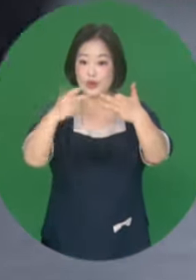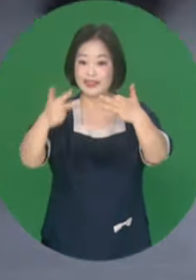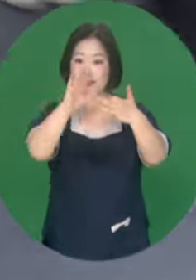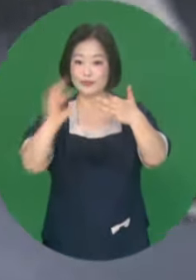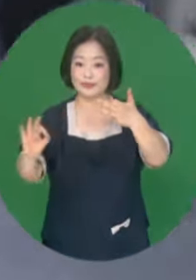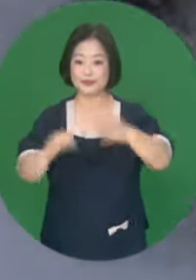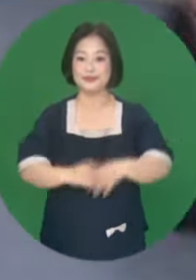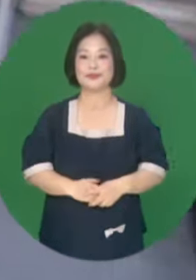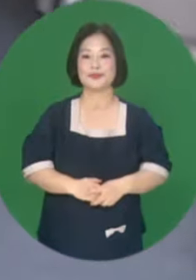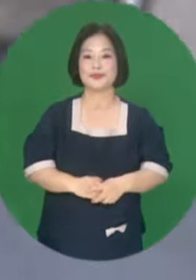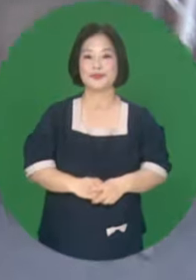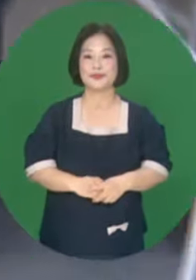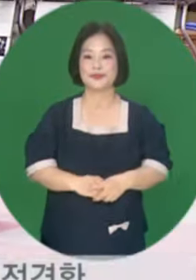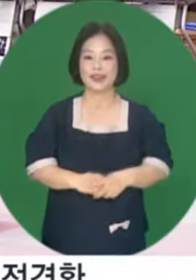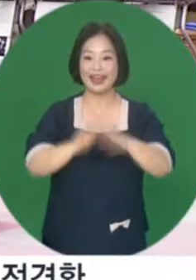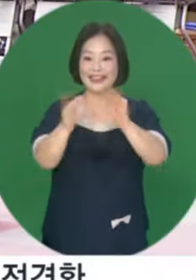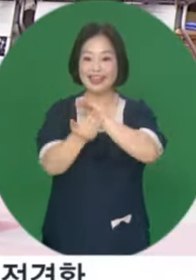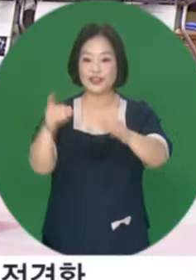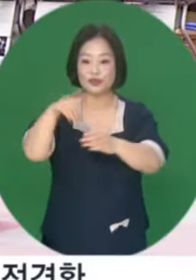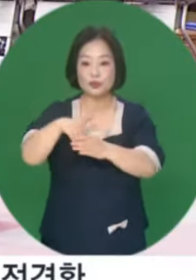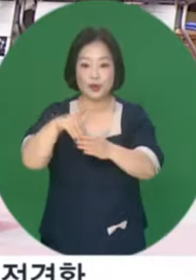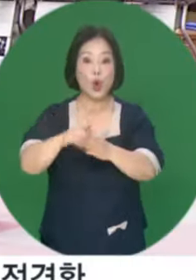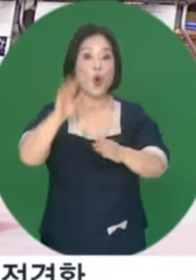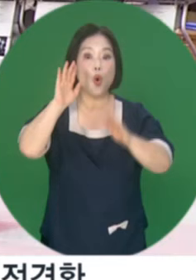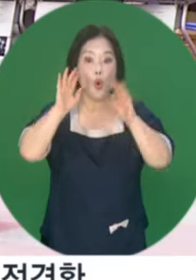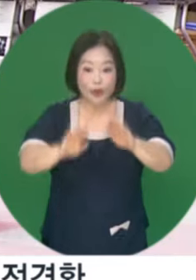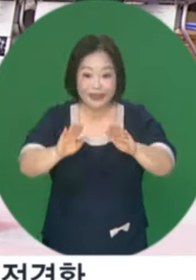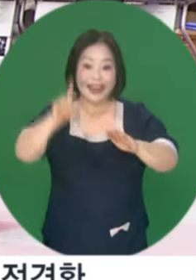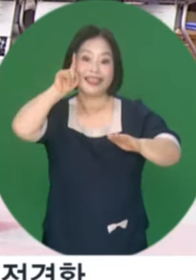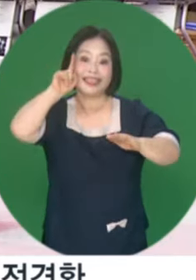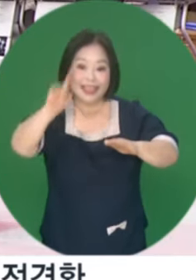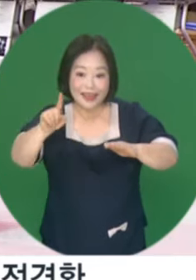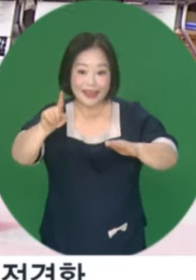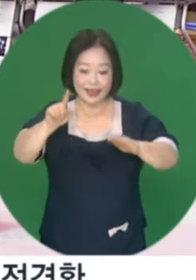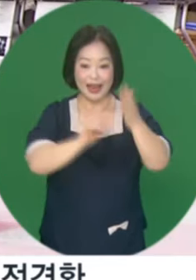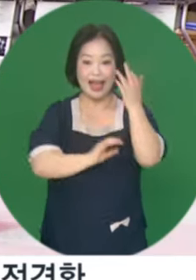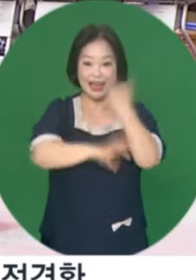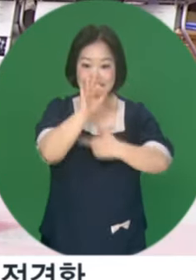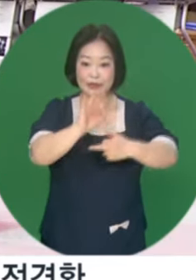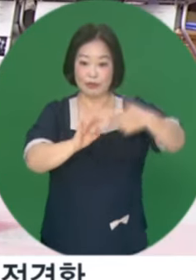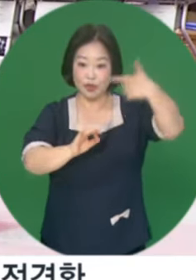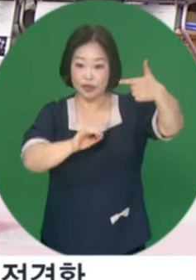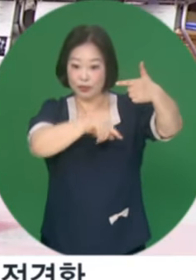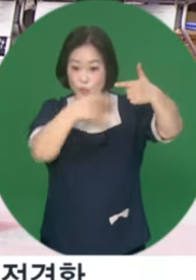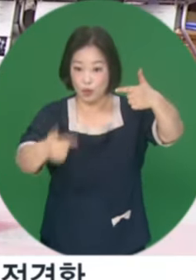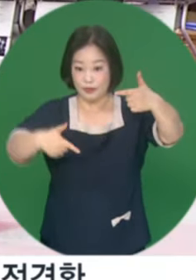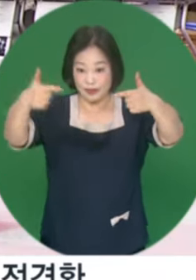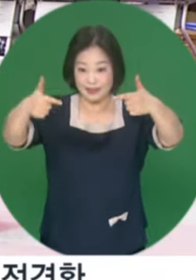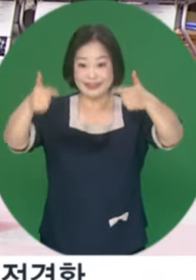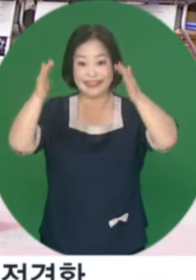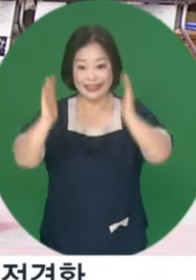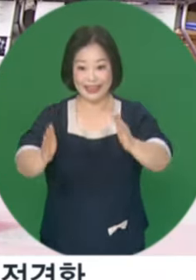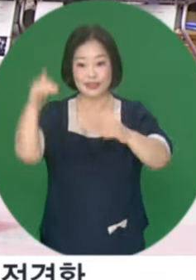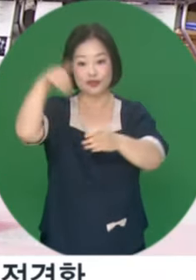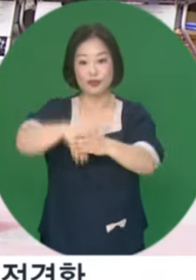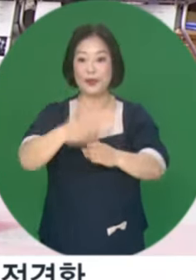등 순이었습니다. 사전투표는 오늘과 내일 오후 6시까지 전국에 설치된 사전투표소에서 실시할